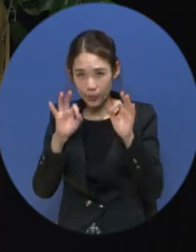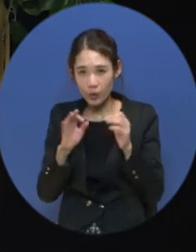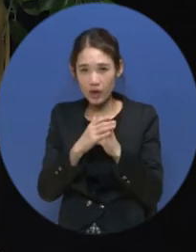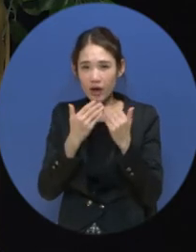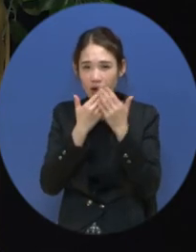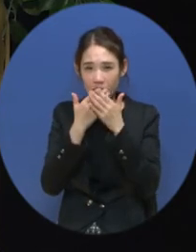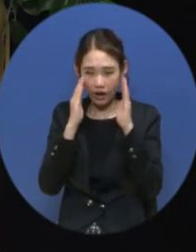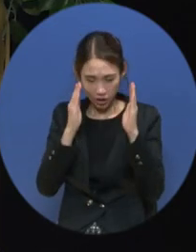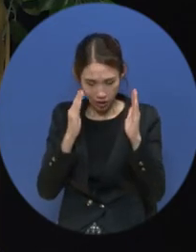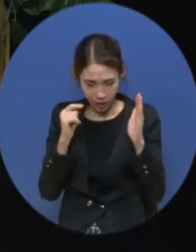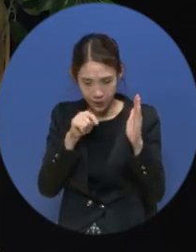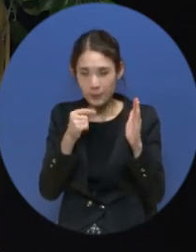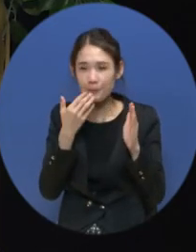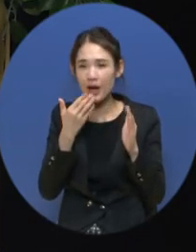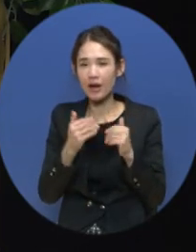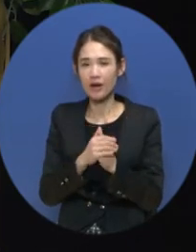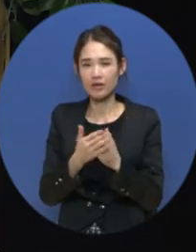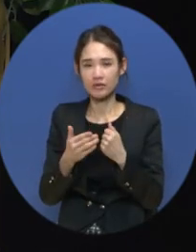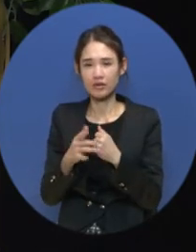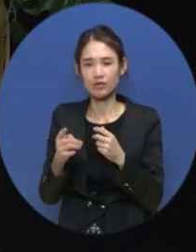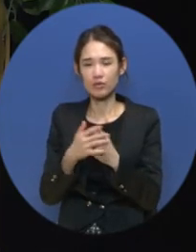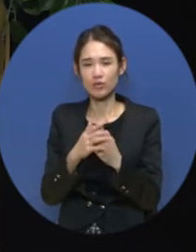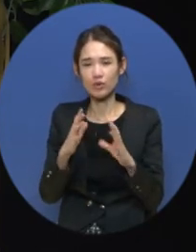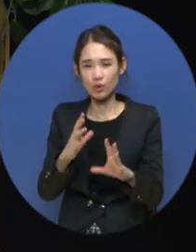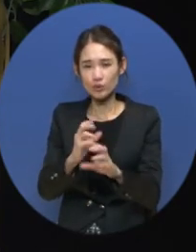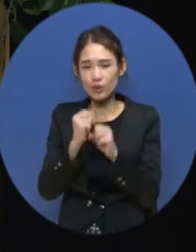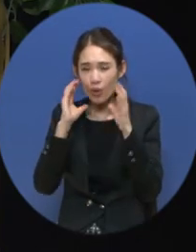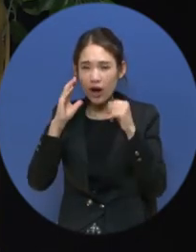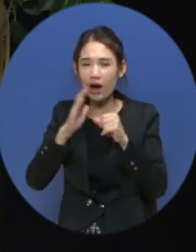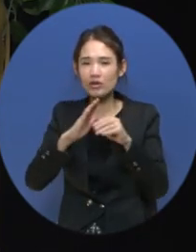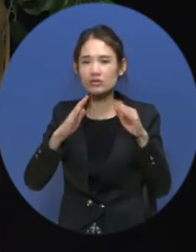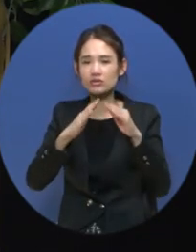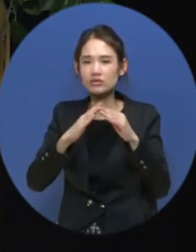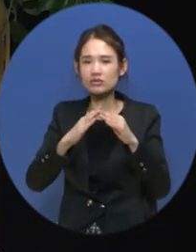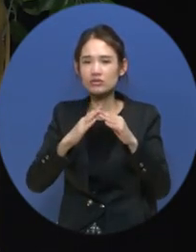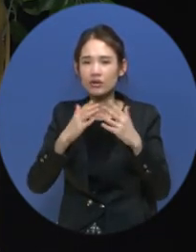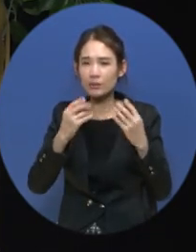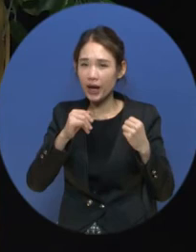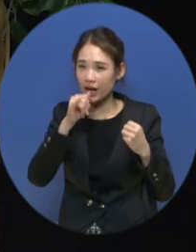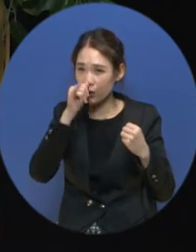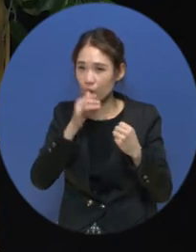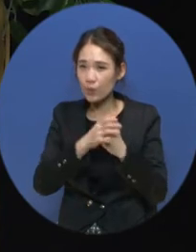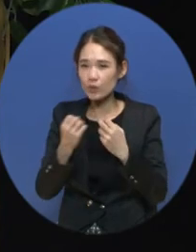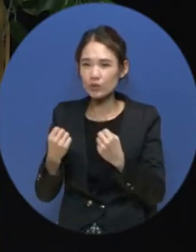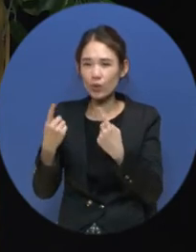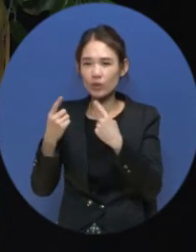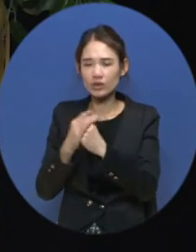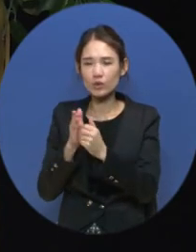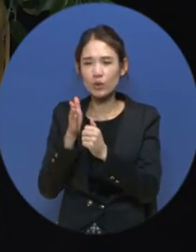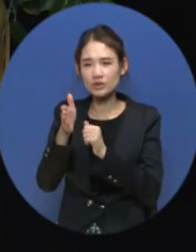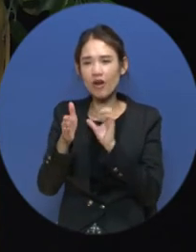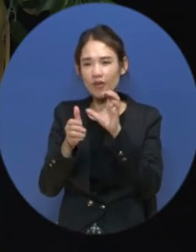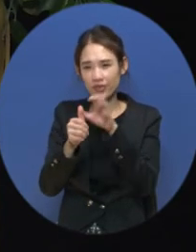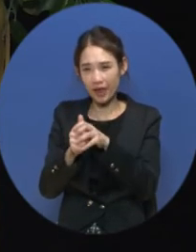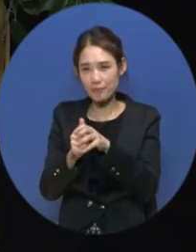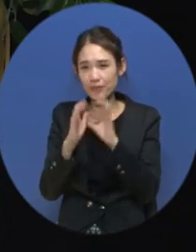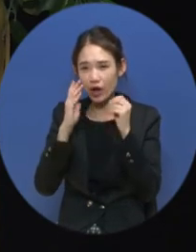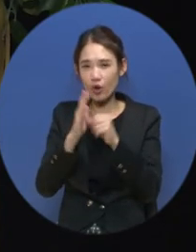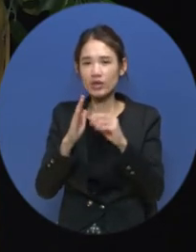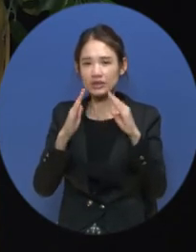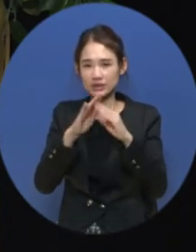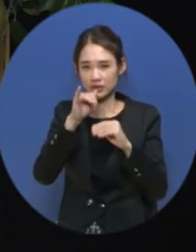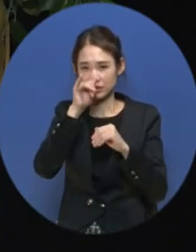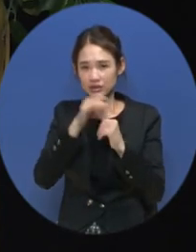이제 학습을 할 수 있기 때문에 네. 그런 통합 어린이집도 많이 있음과 동시에 전담을 하는 어린이집이 있기는 하는데